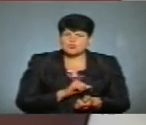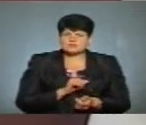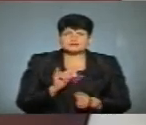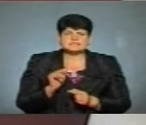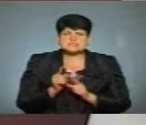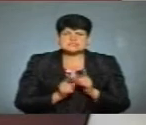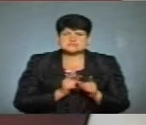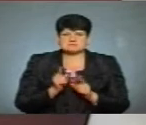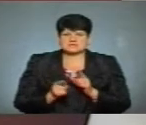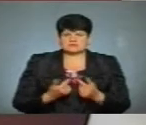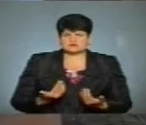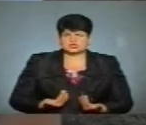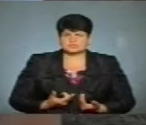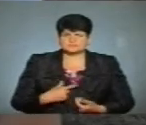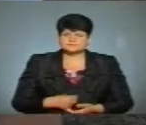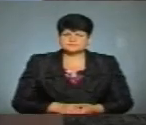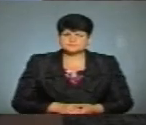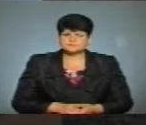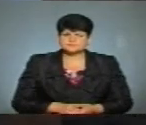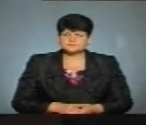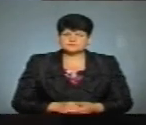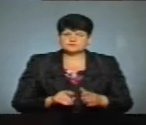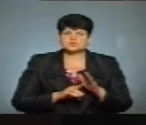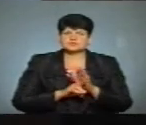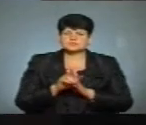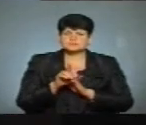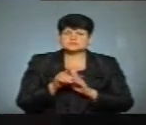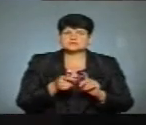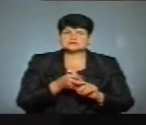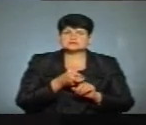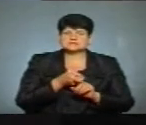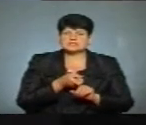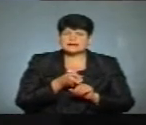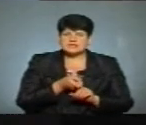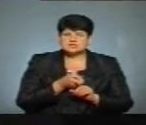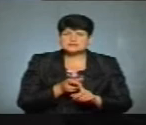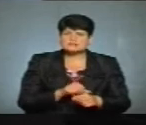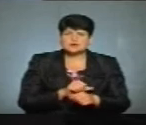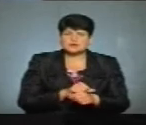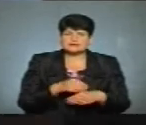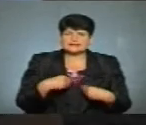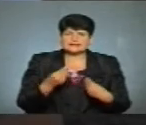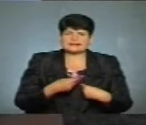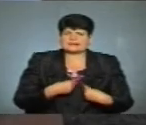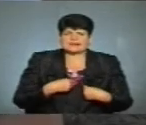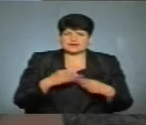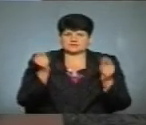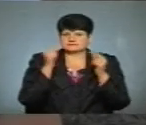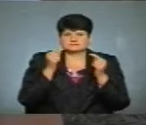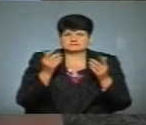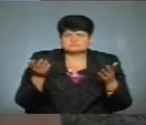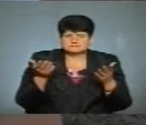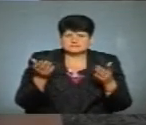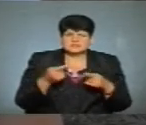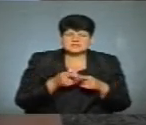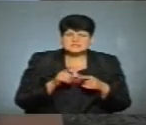змінив спосіб життя. Приходить залежність, і коли наркотик не дає вже цього ефекту, це просто